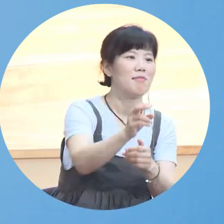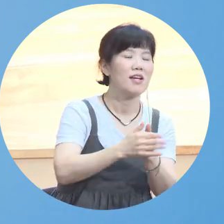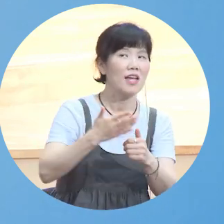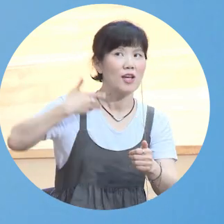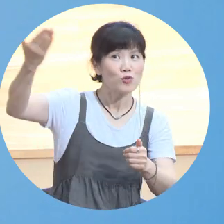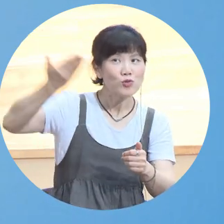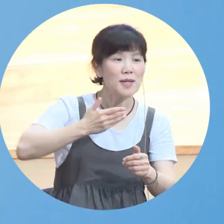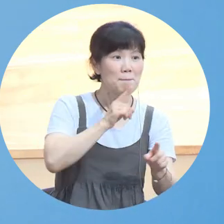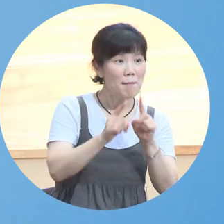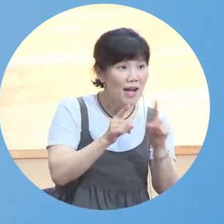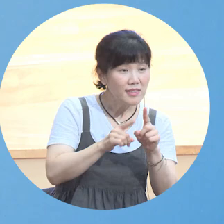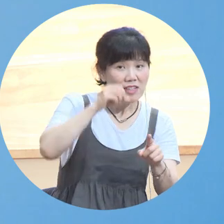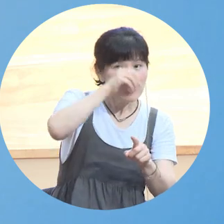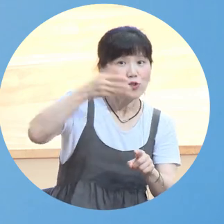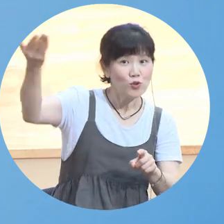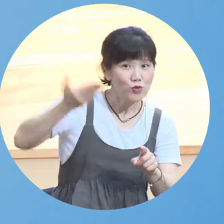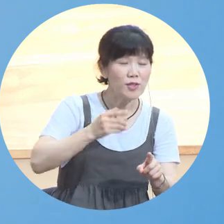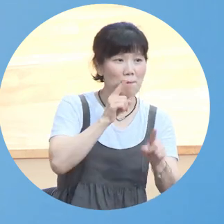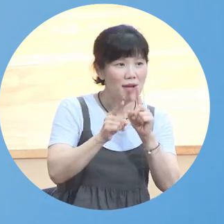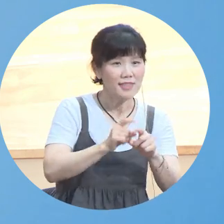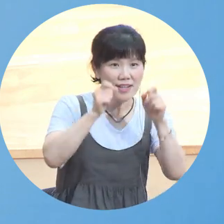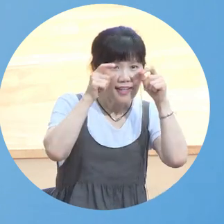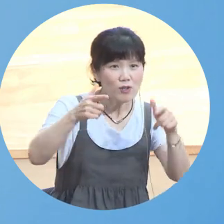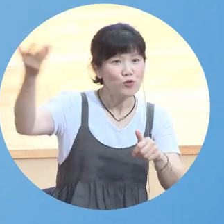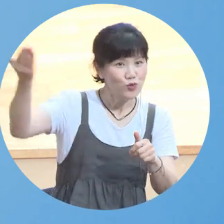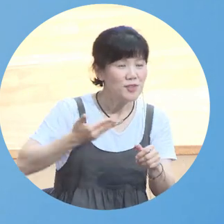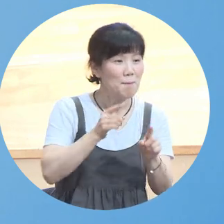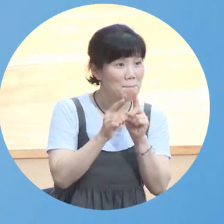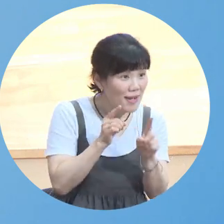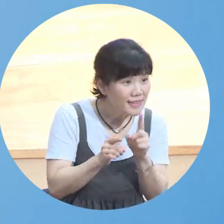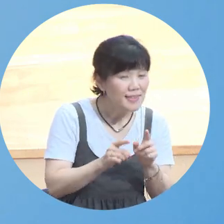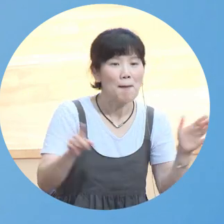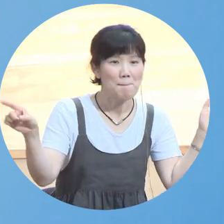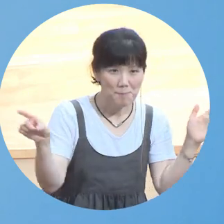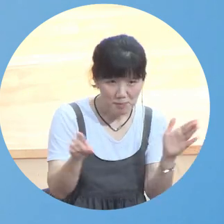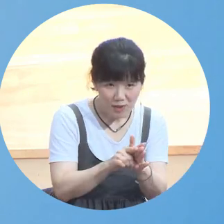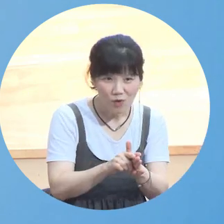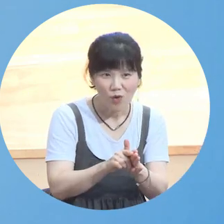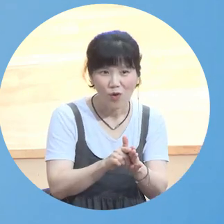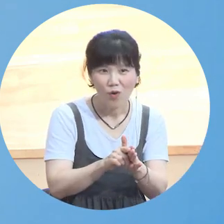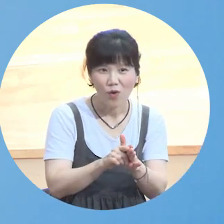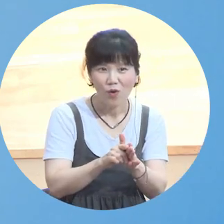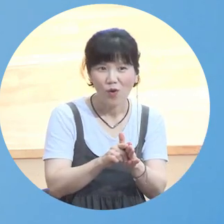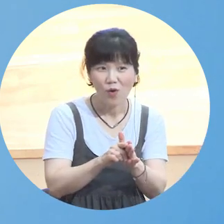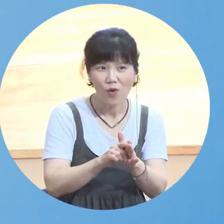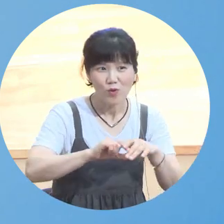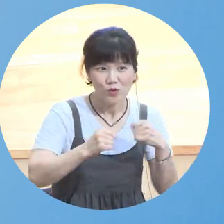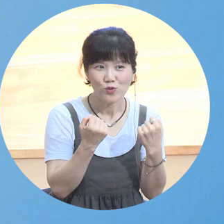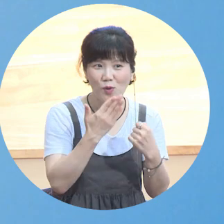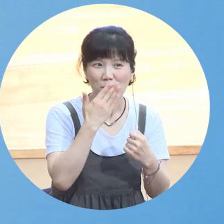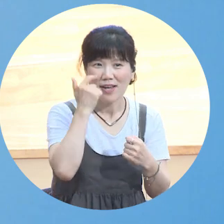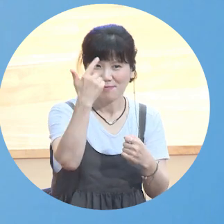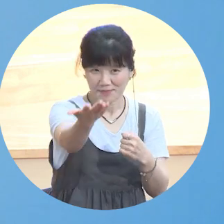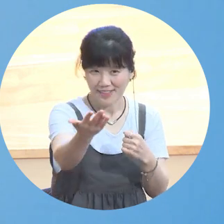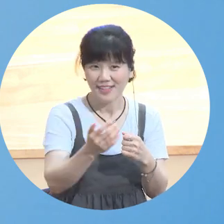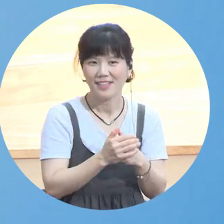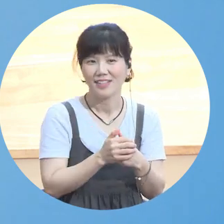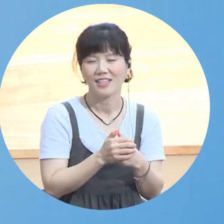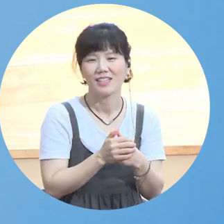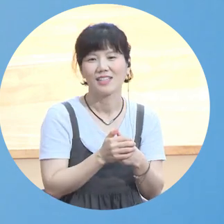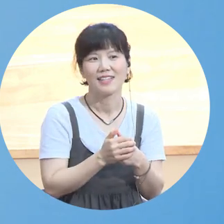말씀을 깨닫게 하시는 거 말씀 말씀을 믿고 순종할 수 있겠어요 아멘 있어요